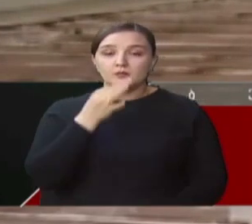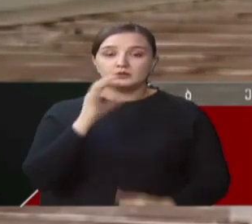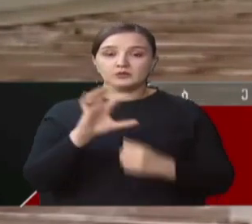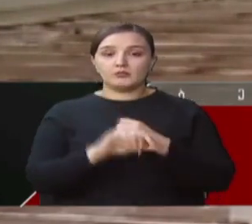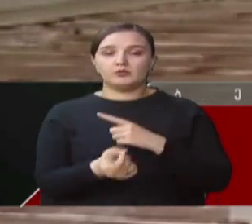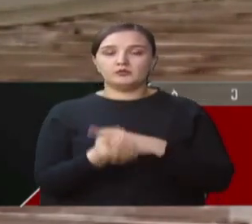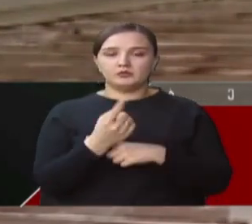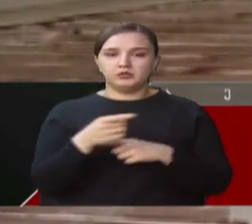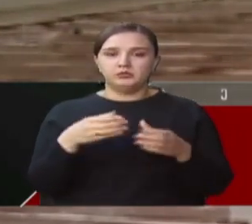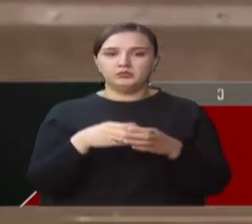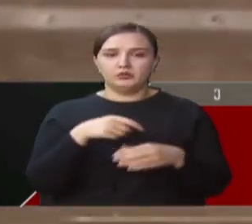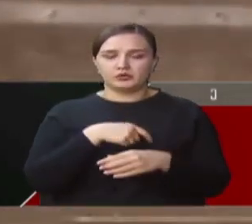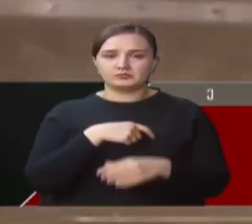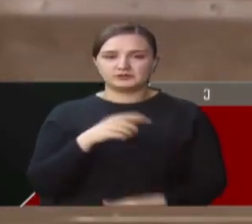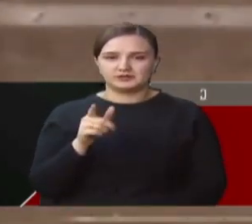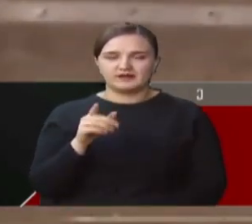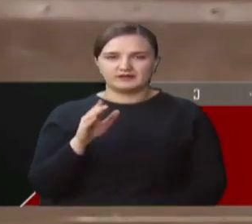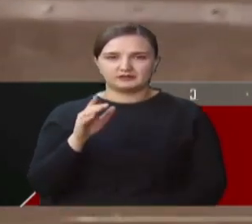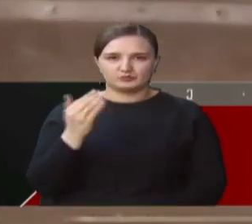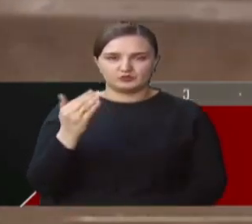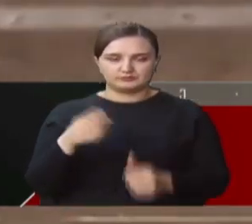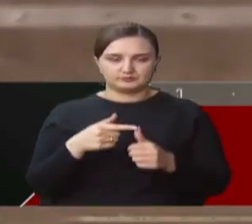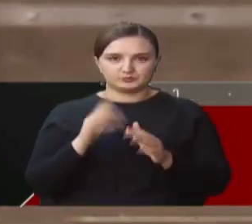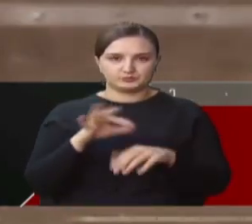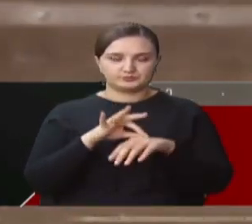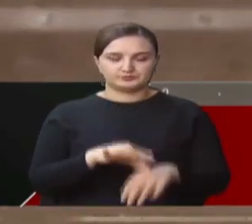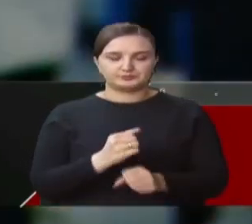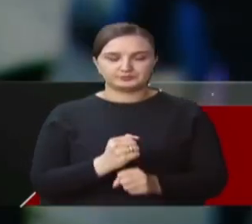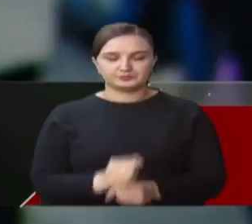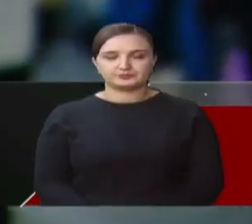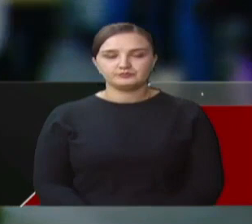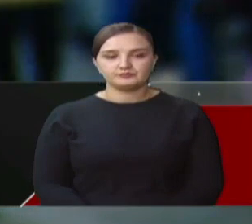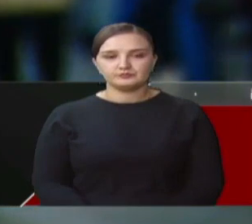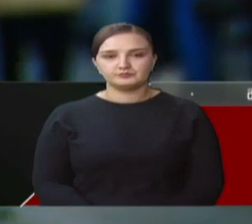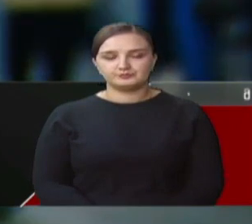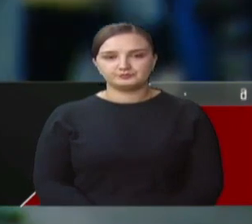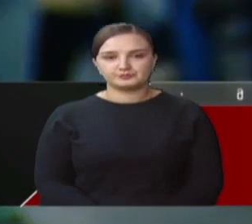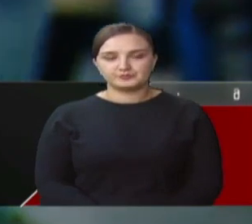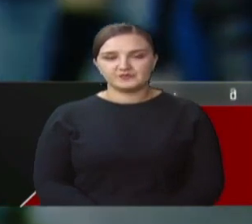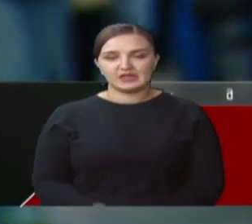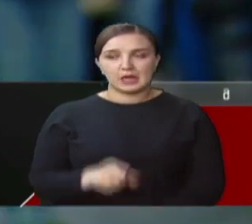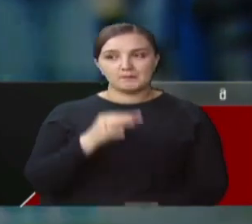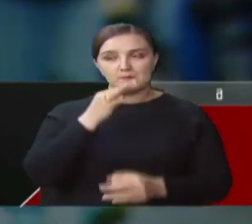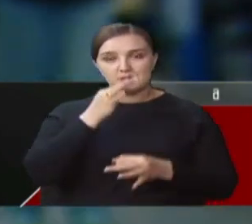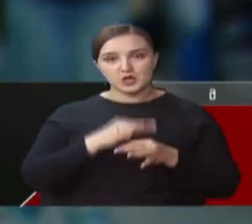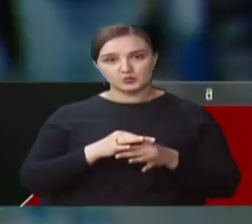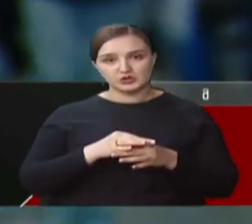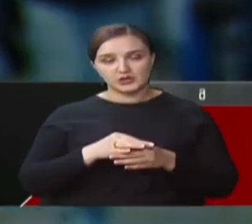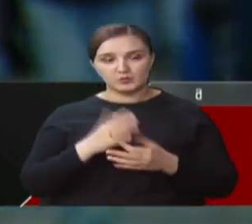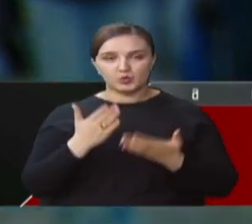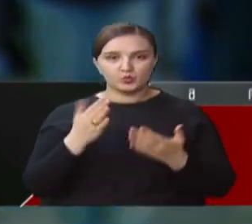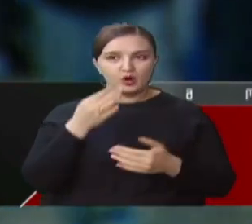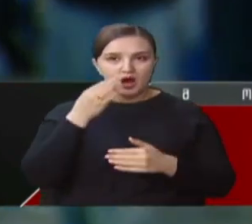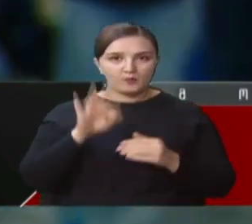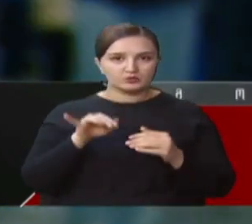სარეაბილიტაციო სამუშაოებს კომპანია ბადა კონტრაქტშენი განახორციელებს. Pasuvisgeblobis gamo to arasakmarisi gamotsdilebis gamo